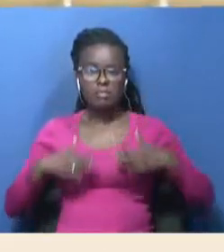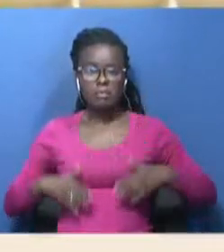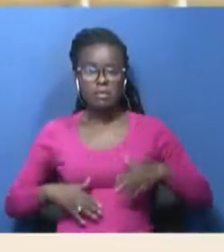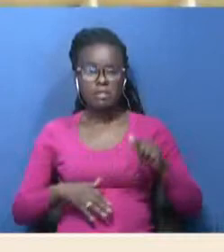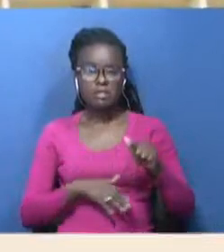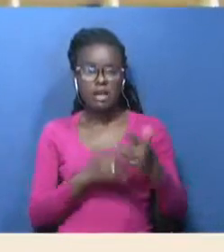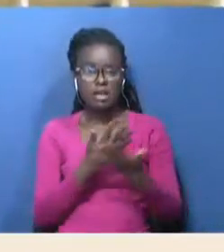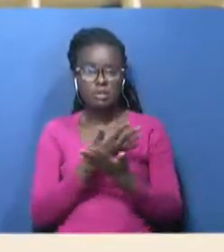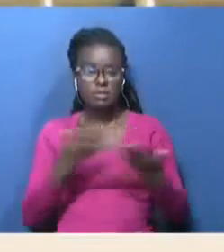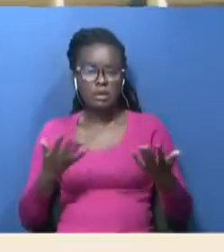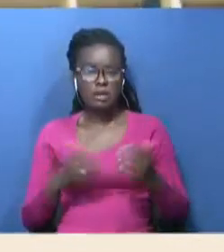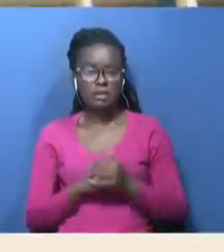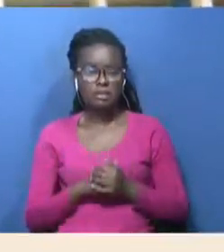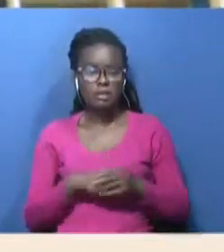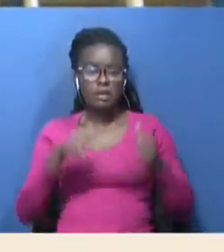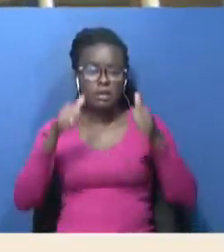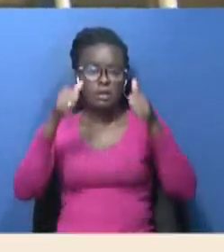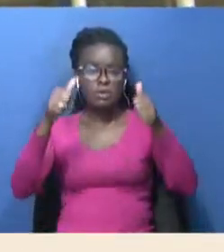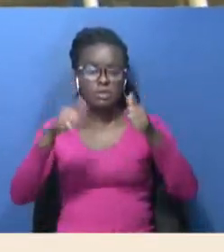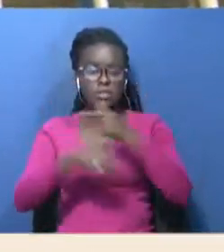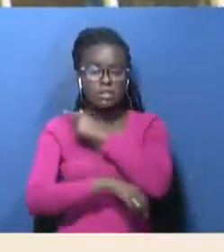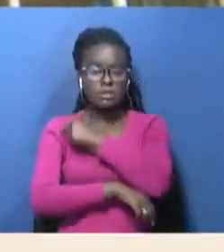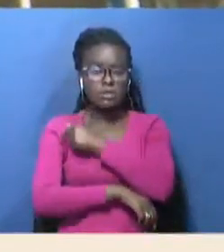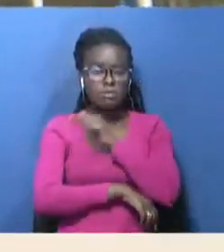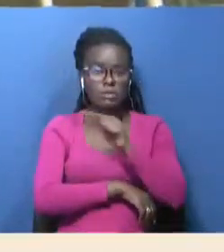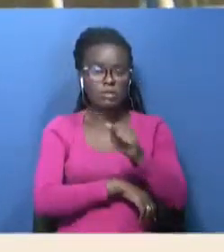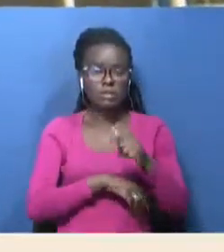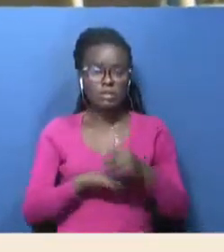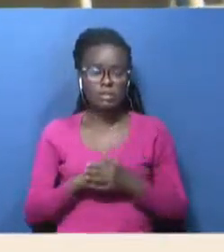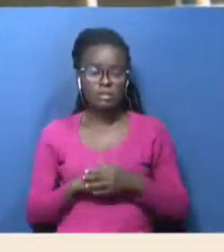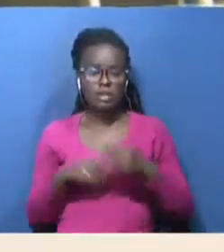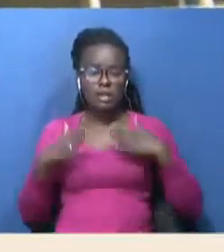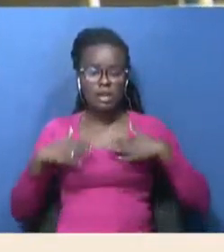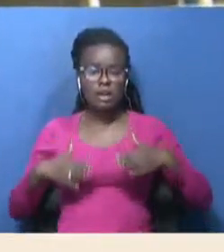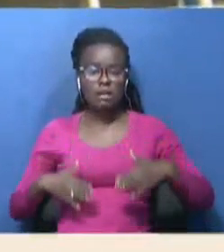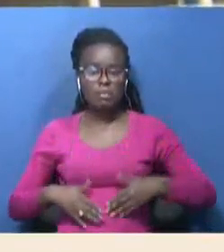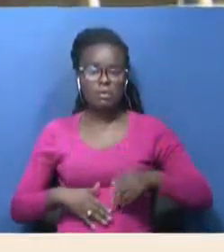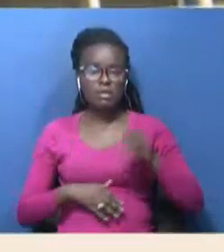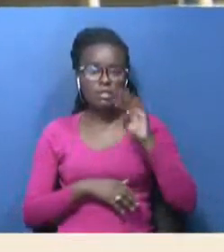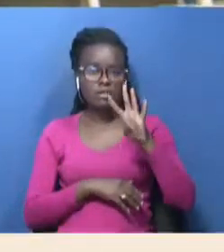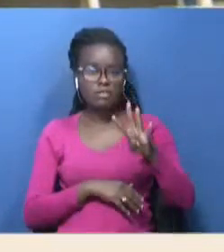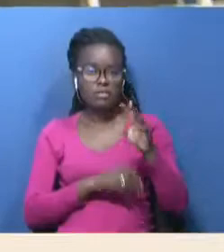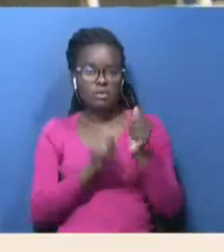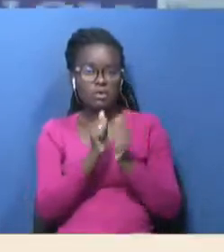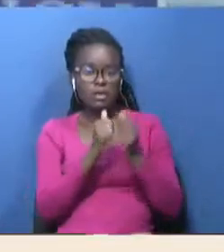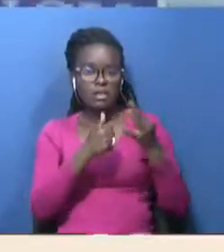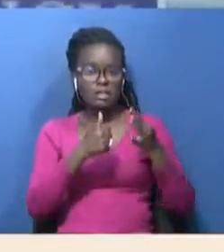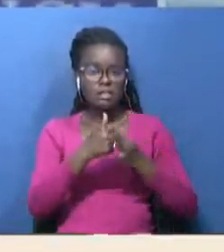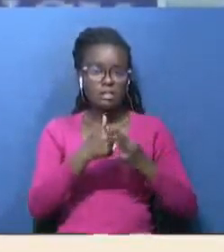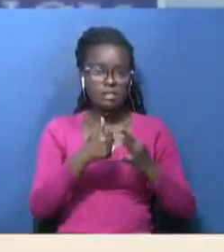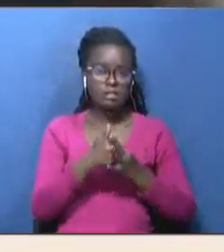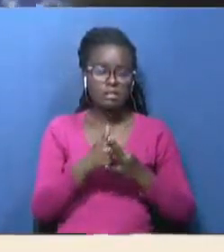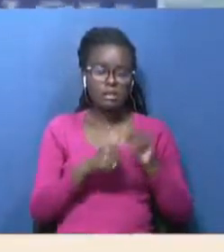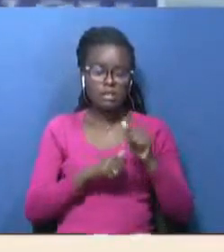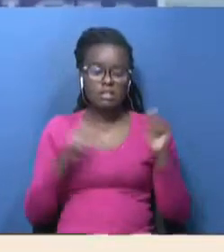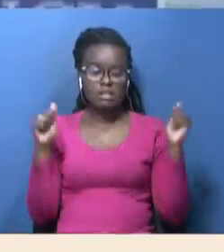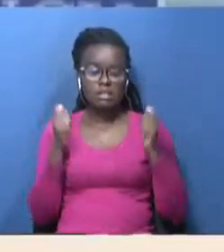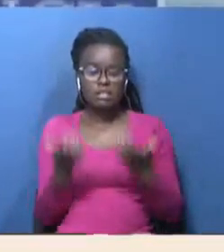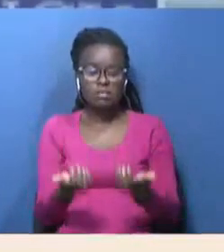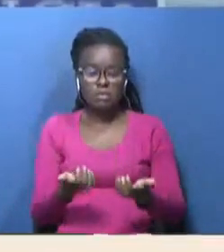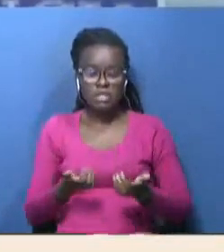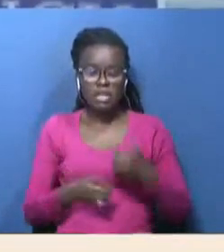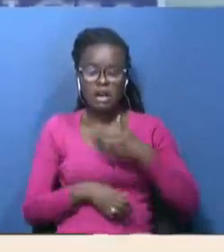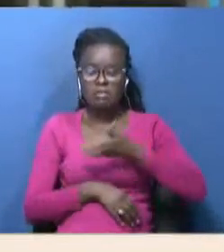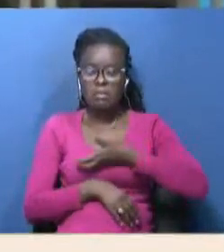kuria kuringana na notithi kuma thibitari-inĩ ũyũ mĩrĩ 418 ĩkoretwo mocarĩ-inĩ ĩno ĩtarĩ